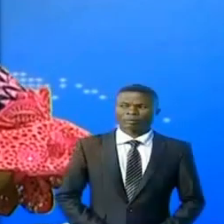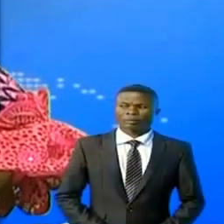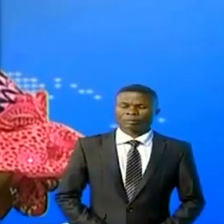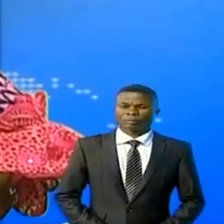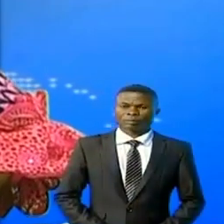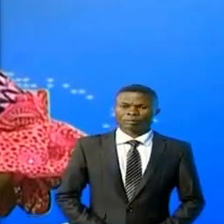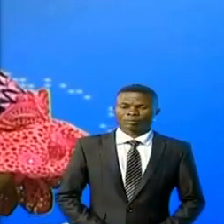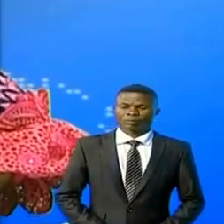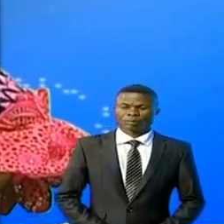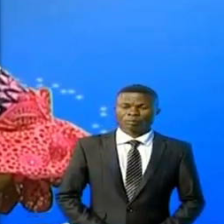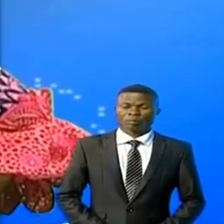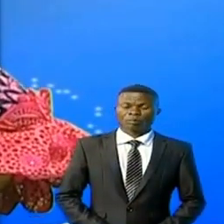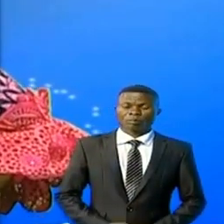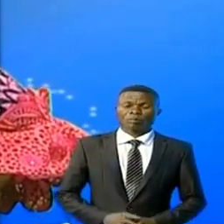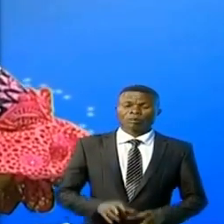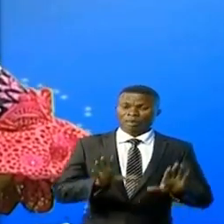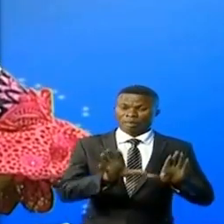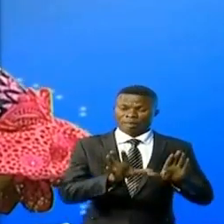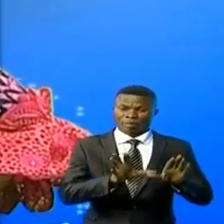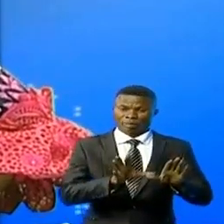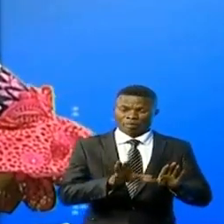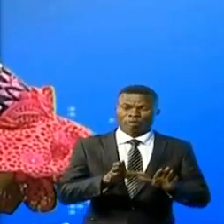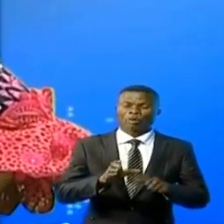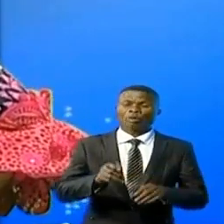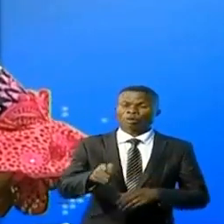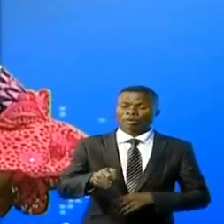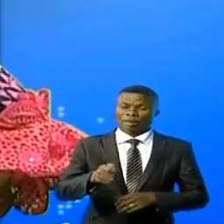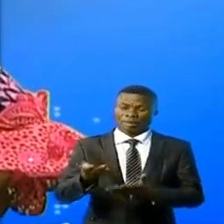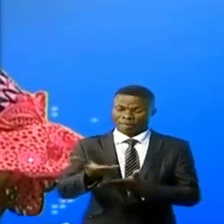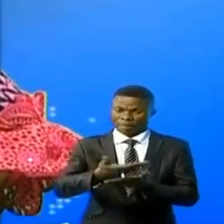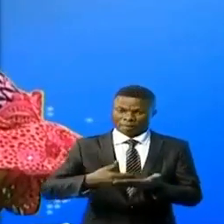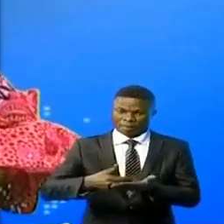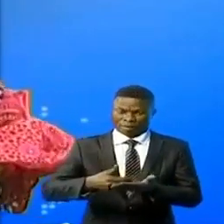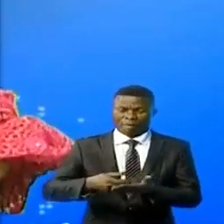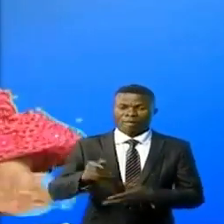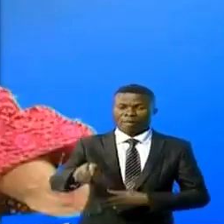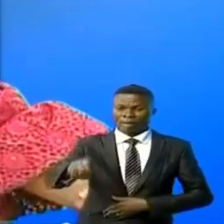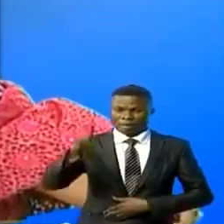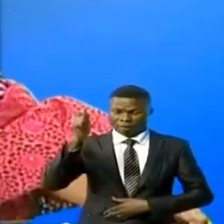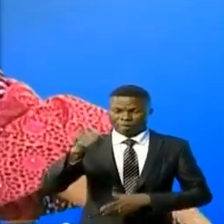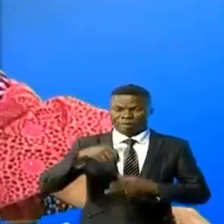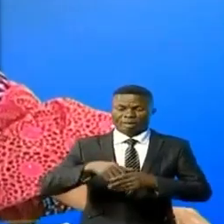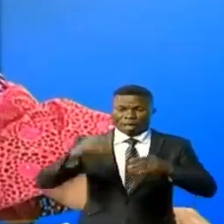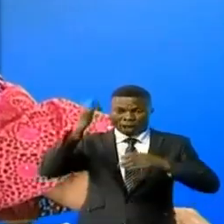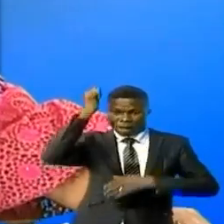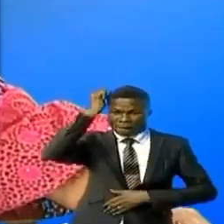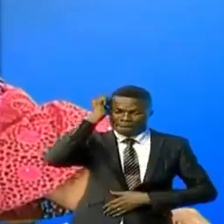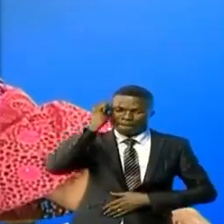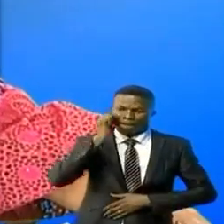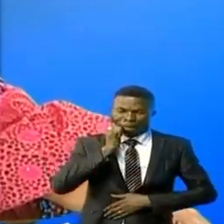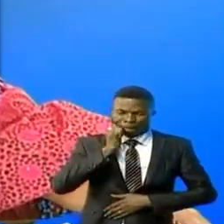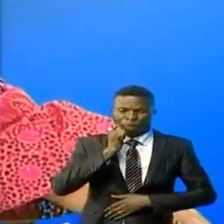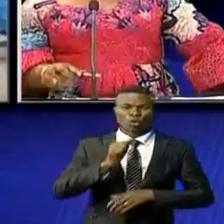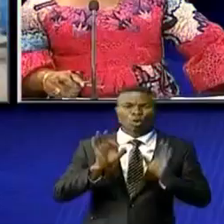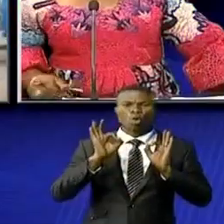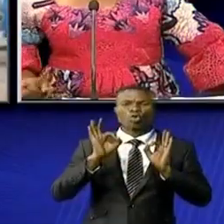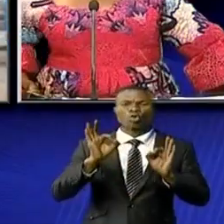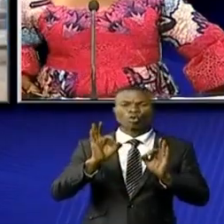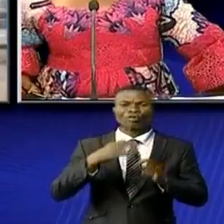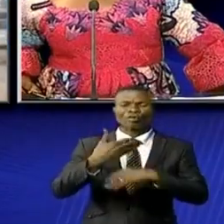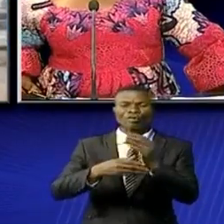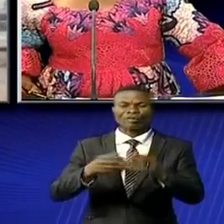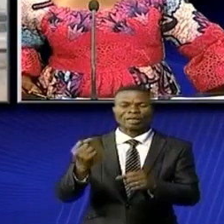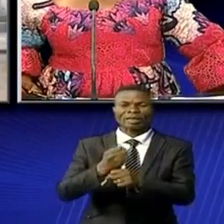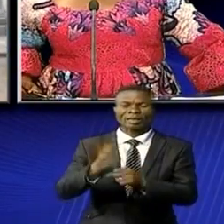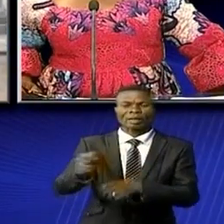des harangues sardines mourut pourquoi pas pêché par un chalutier battant pavillon congolais c'est désormais possible